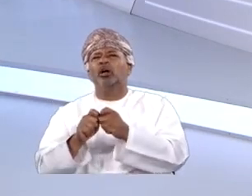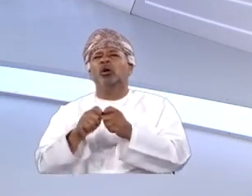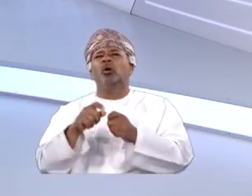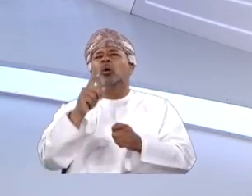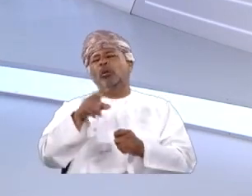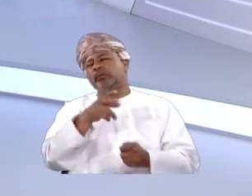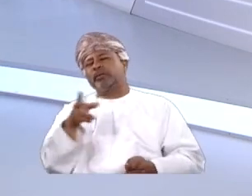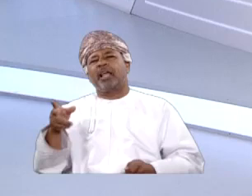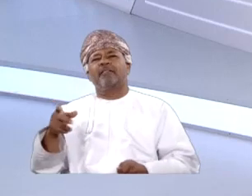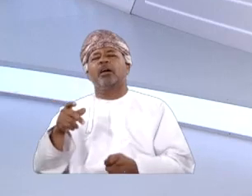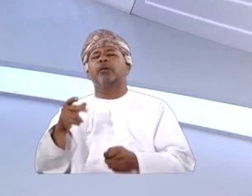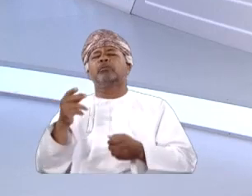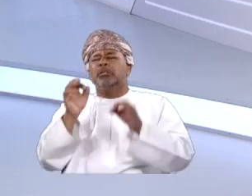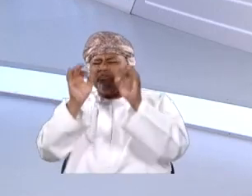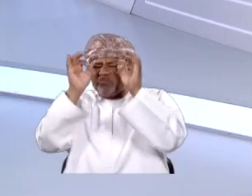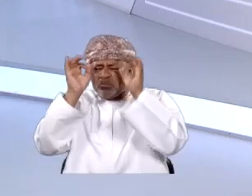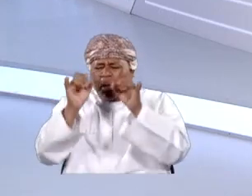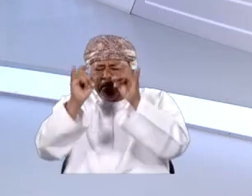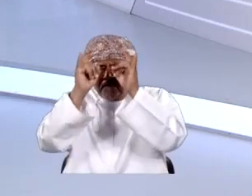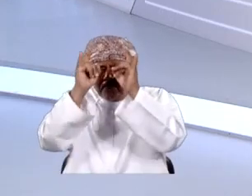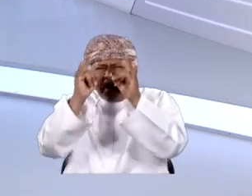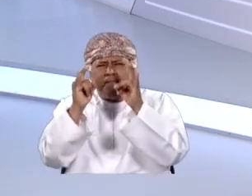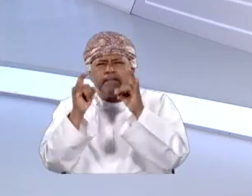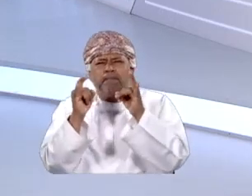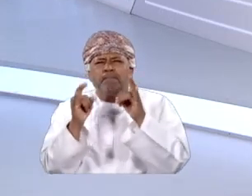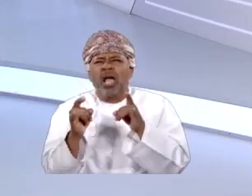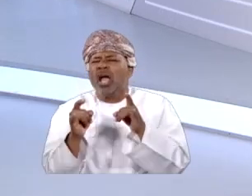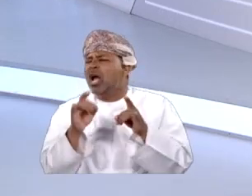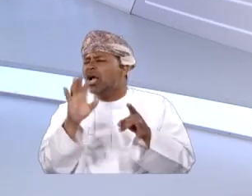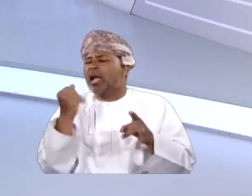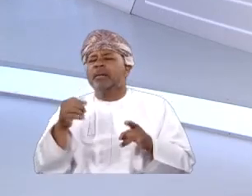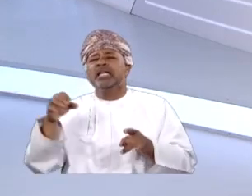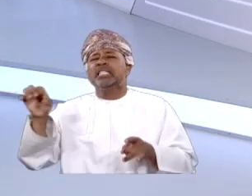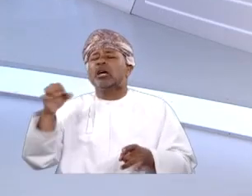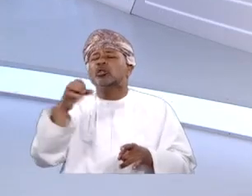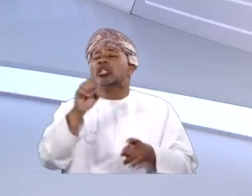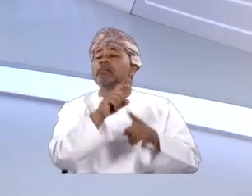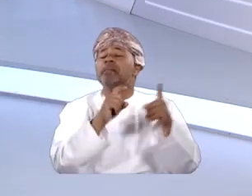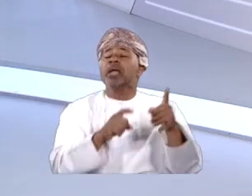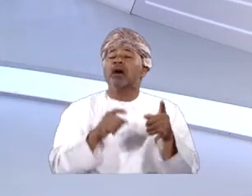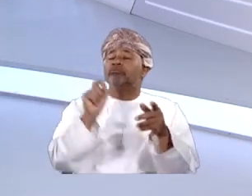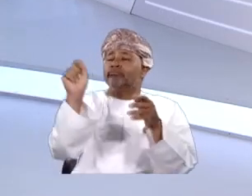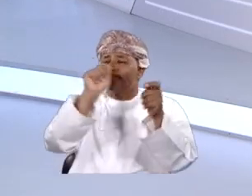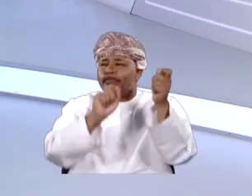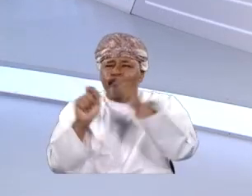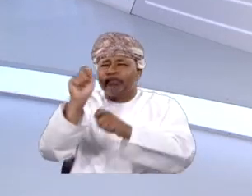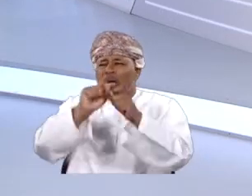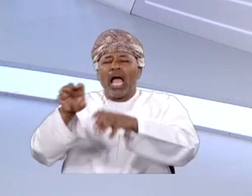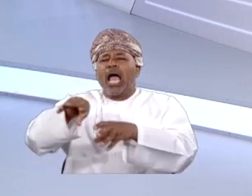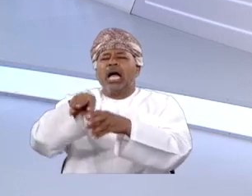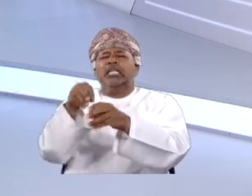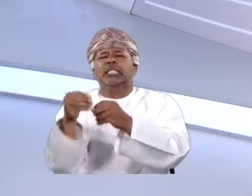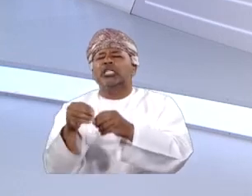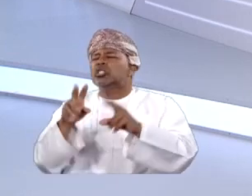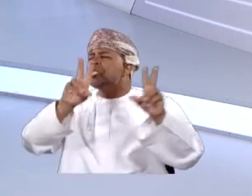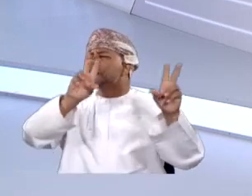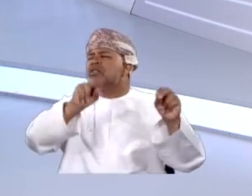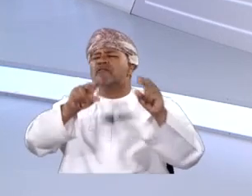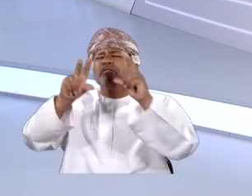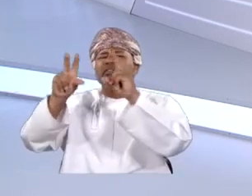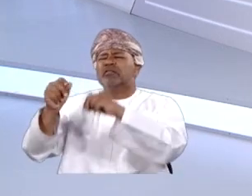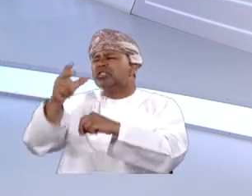تمثال فينوس وغيرها بدقة مجهرية تصل إلى 99%، أي إنتاج نسخ